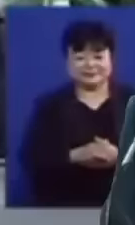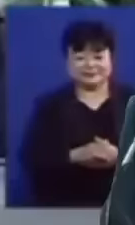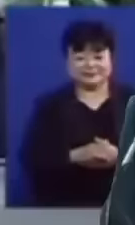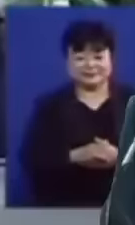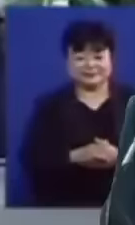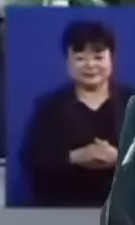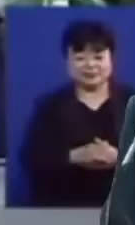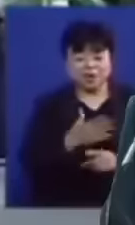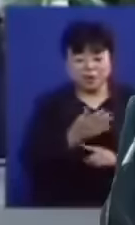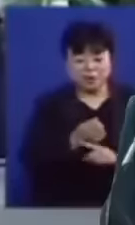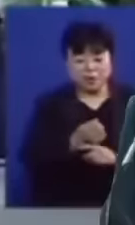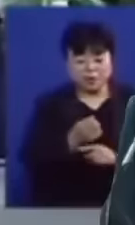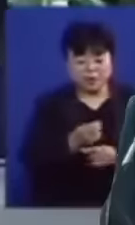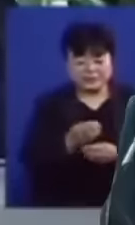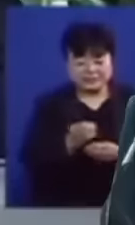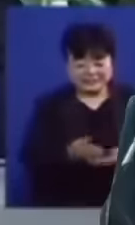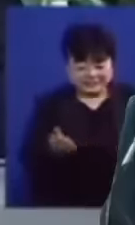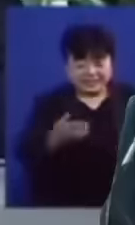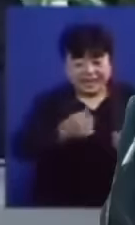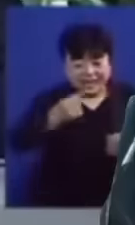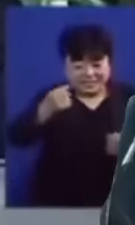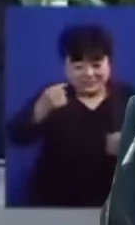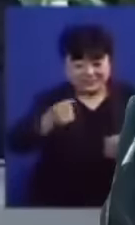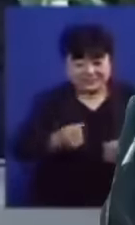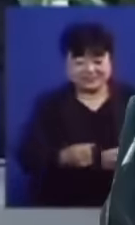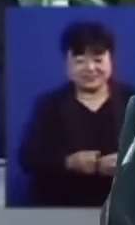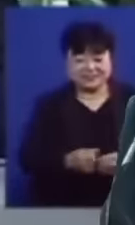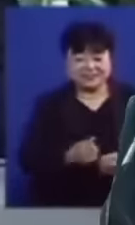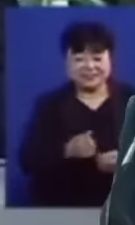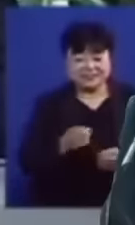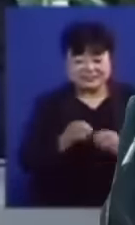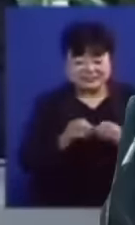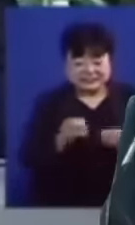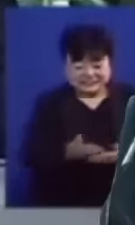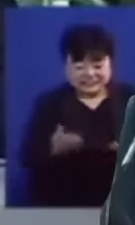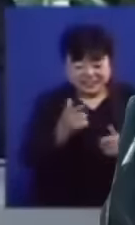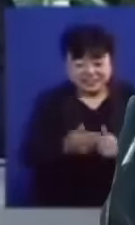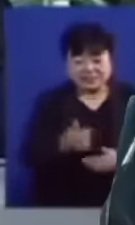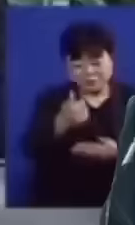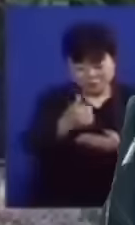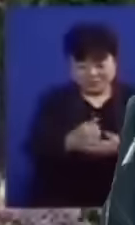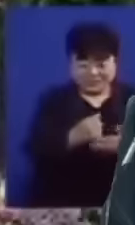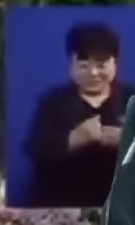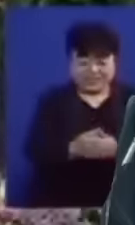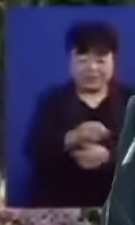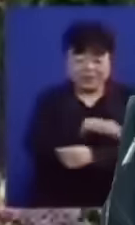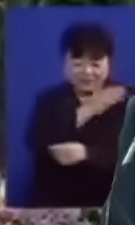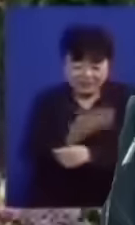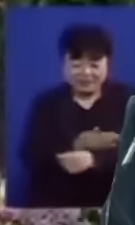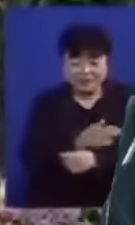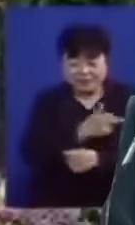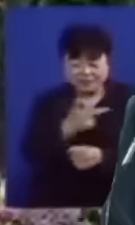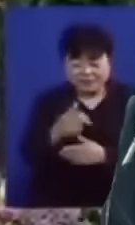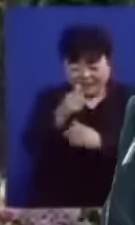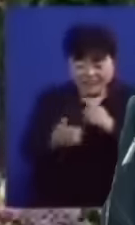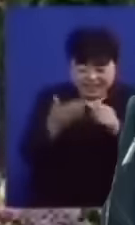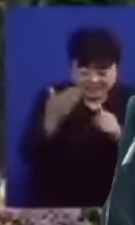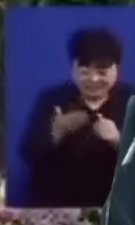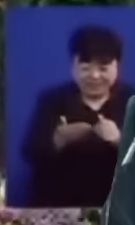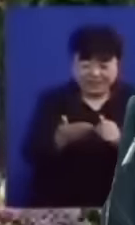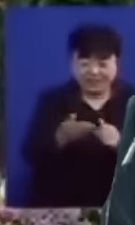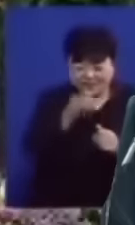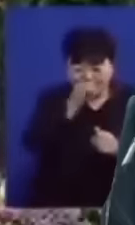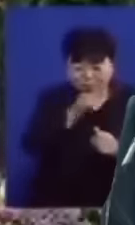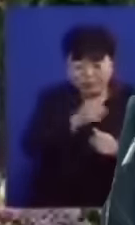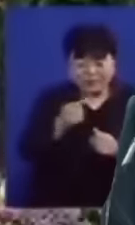우리가 이 보배를 질그릇에 가졌으니 이 질그릇 아닙니까? 이 질그릇에 예수님을 모시고 있으니 능력의 심이 큰 것이 하나님 있고 우리에게 있지